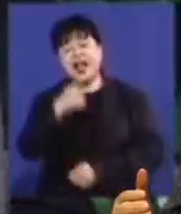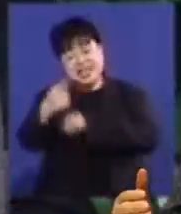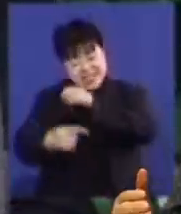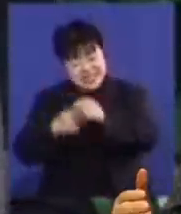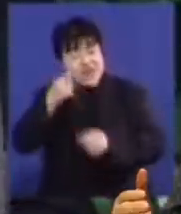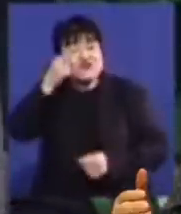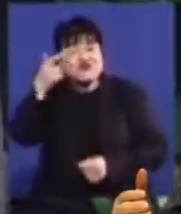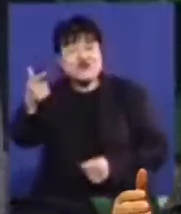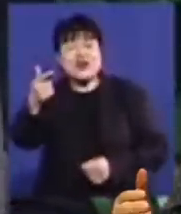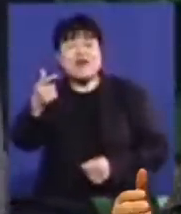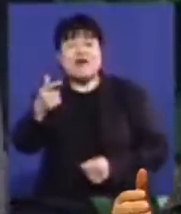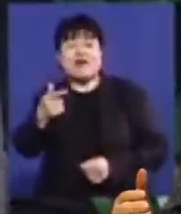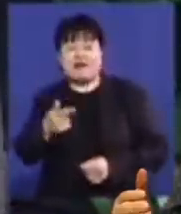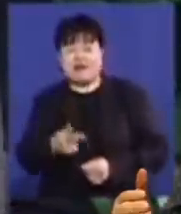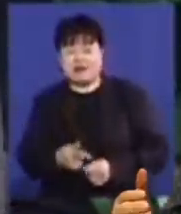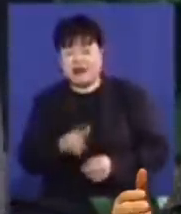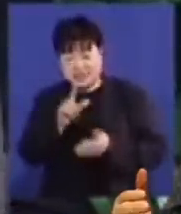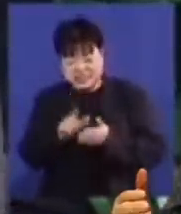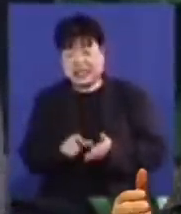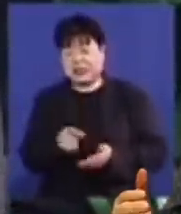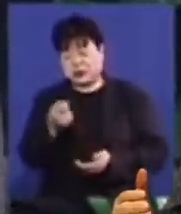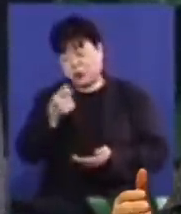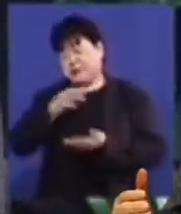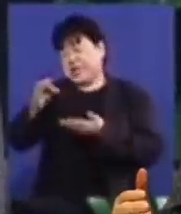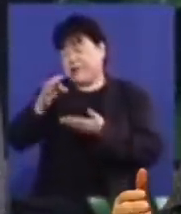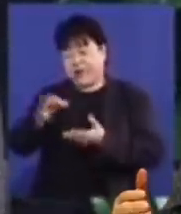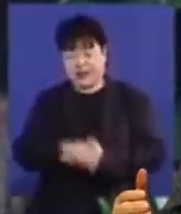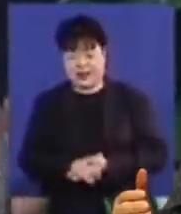1년 6개월입니다.